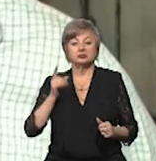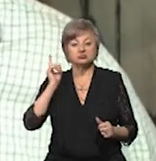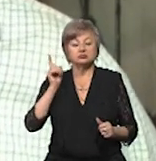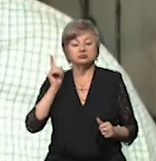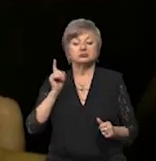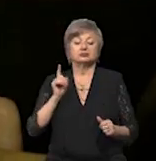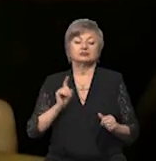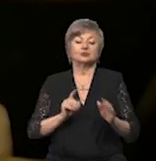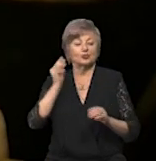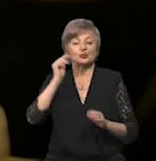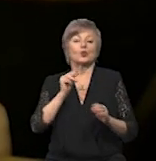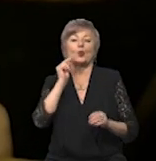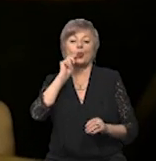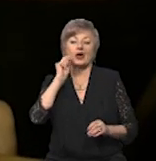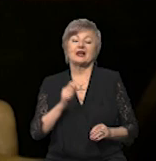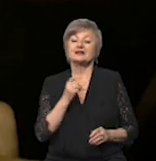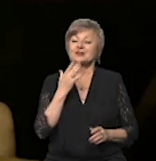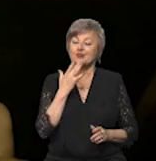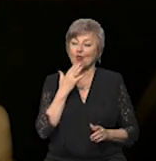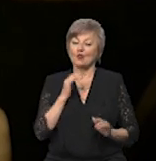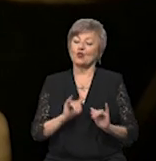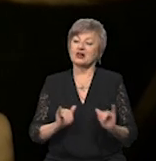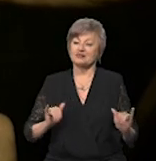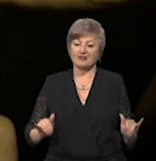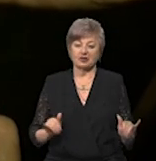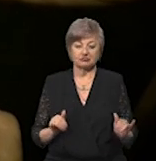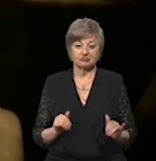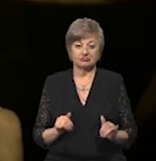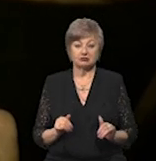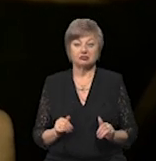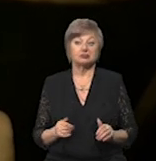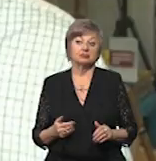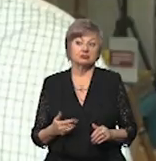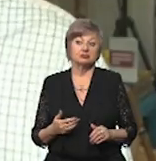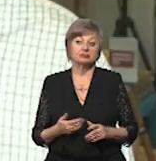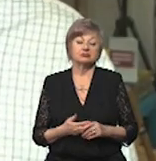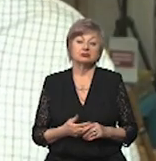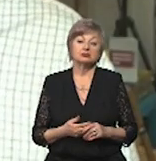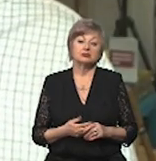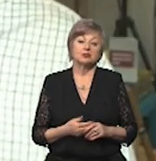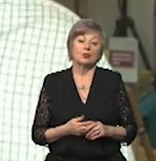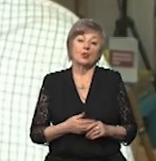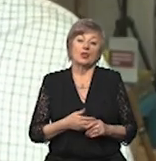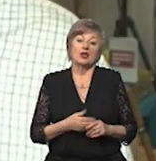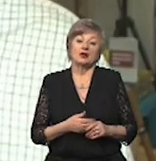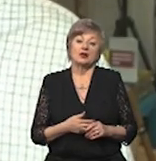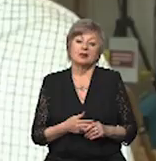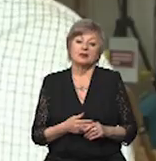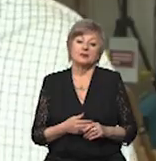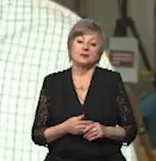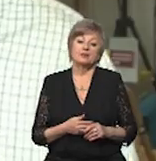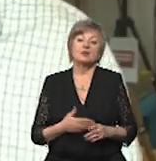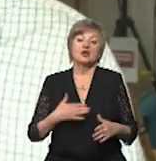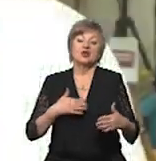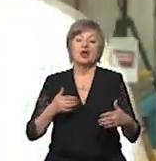українську мову собі. А звідки така любов взагалі до року? Ну, я виріс на цій музиці, тому і